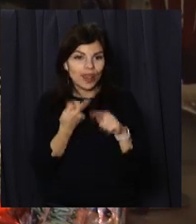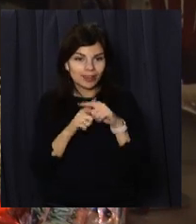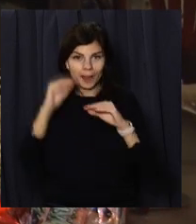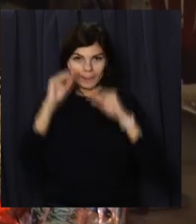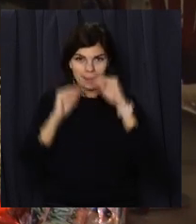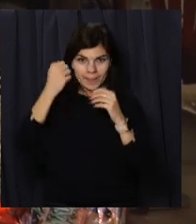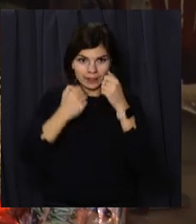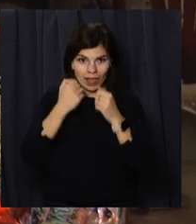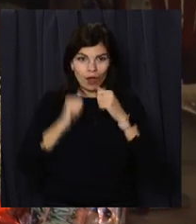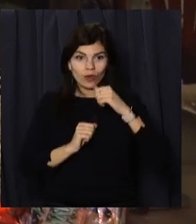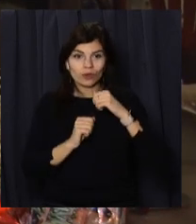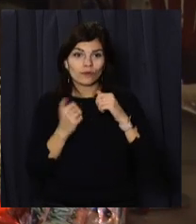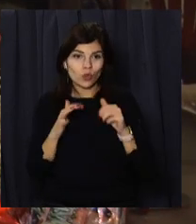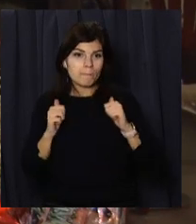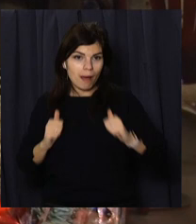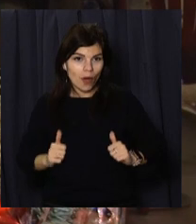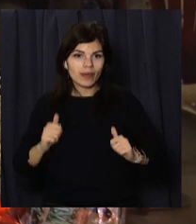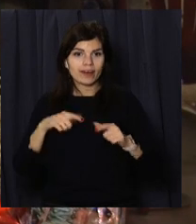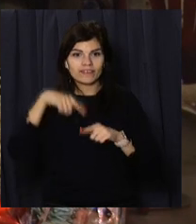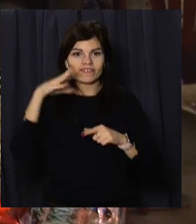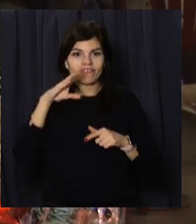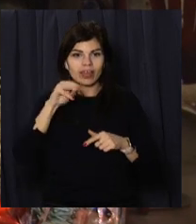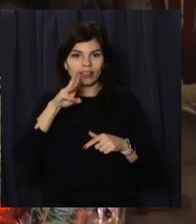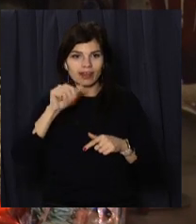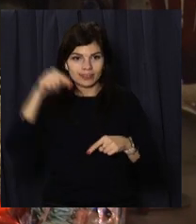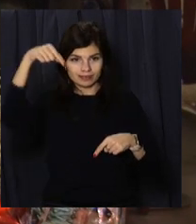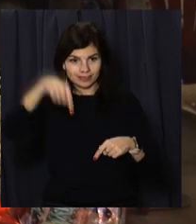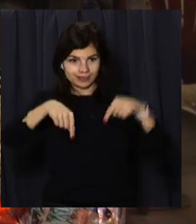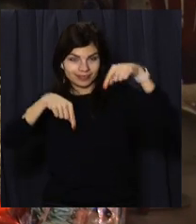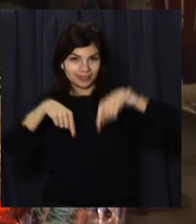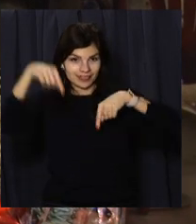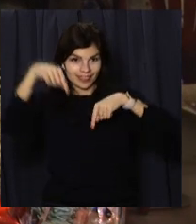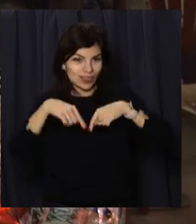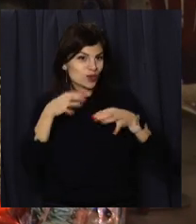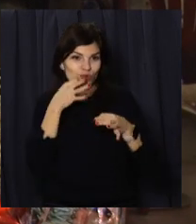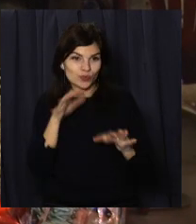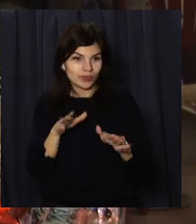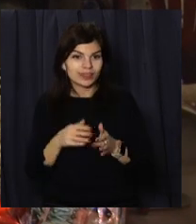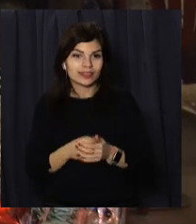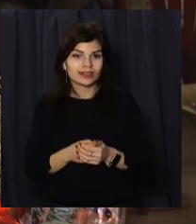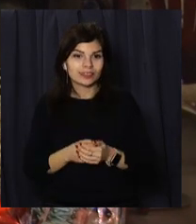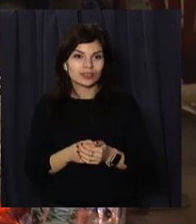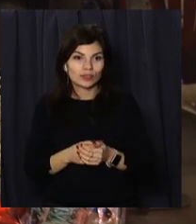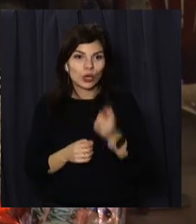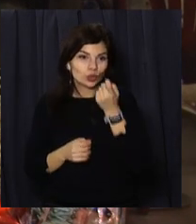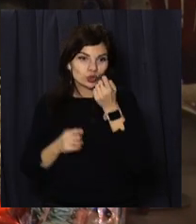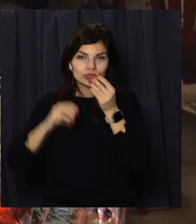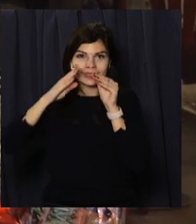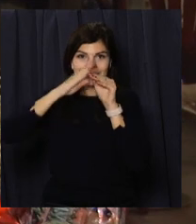веточки. То есть вот мы можем брать любые ветки, чуть-чуть их зачищаем, чтобы было удобно, и вот так вот